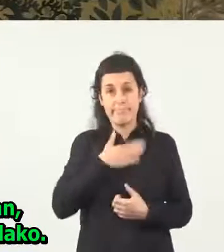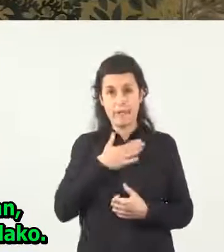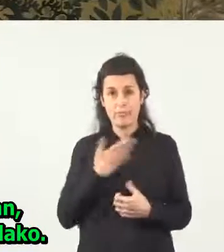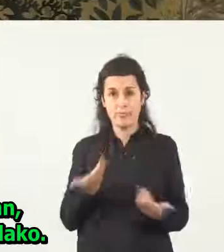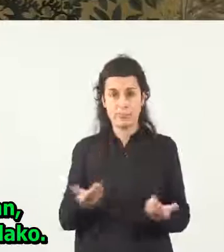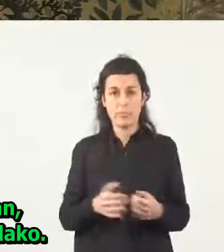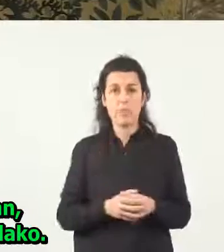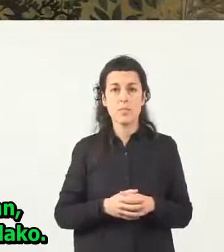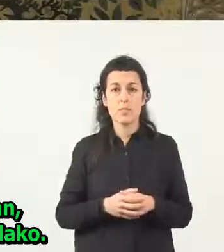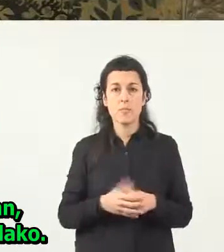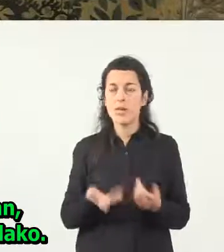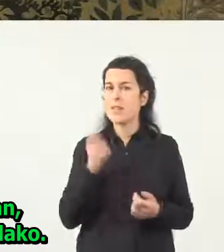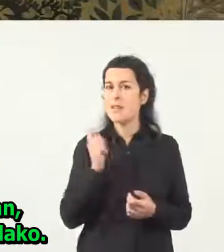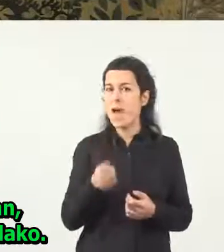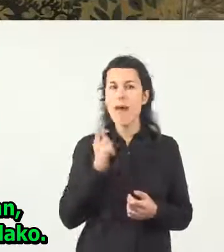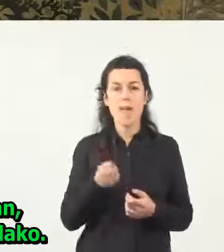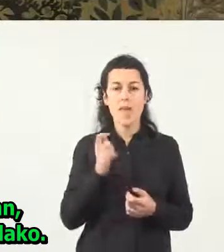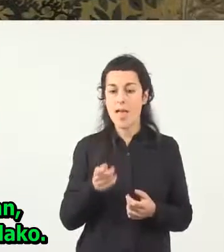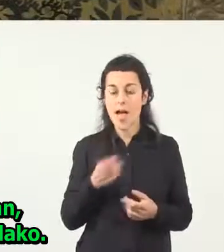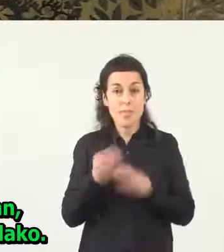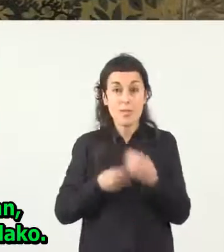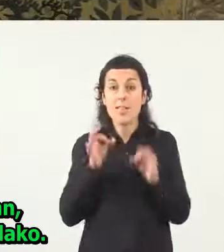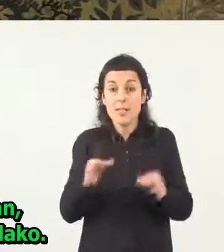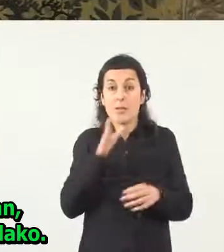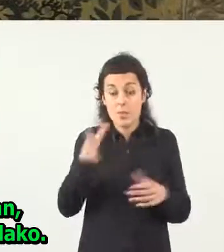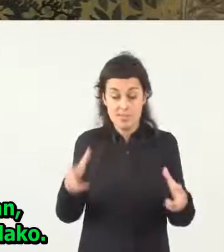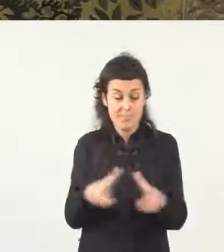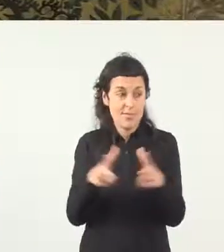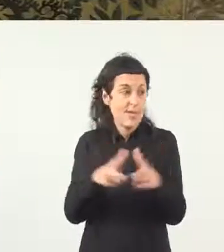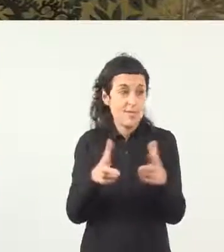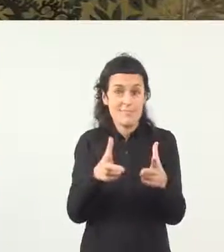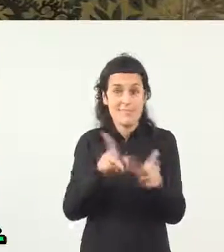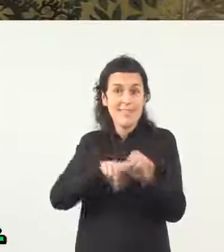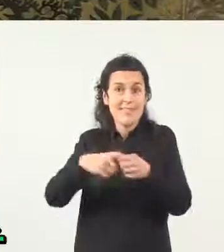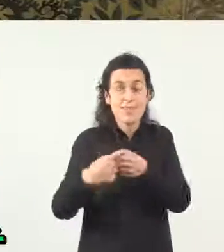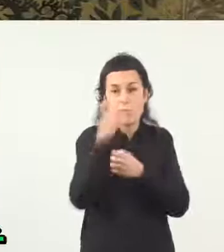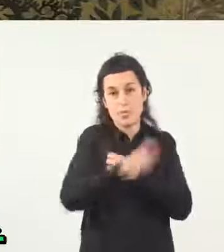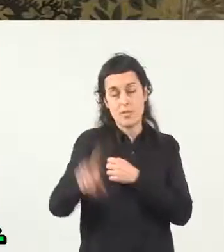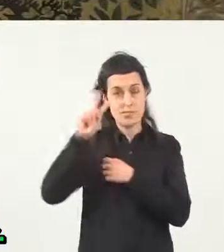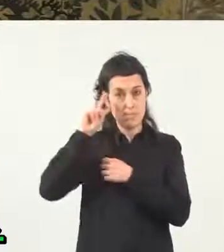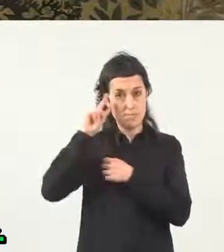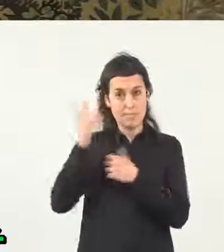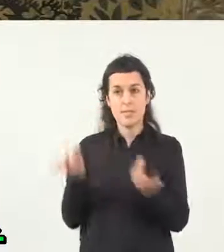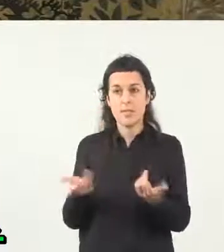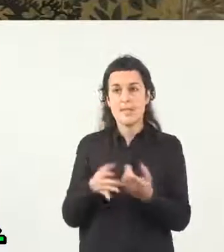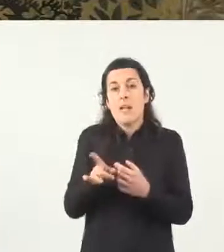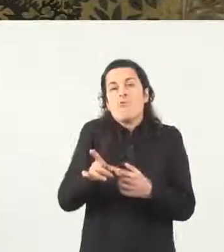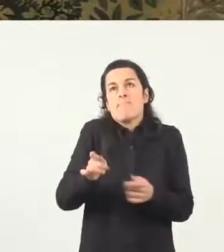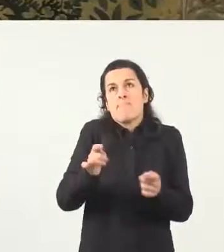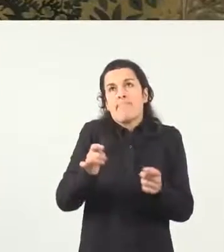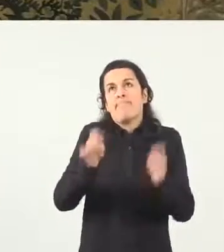Hori asko egiten dugu hori orokorrean gure gizartean adituen gizarte batean gaudelako. Bueno, horrek baditu bere